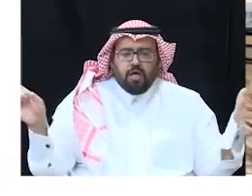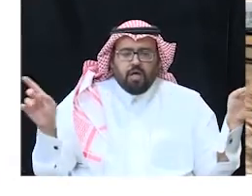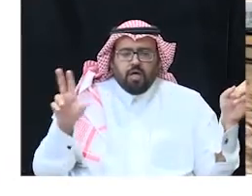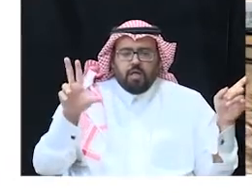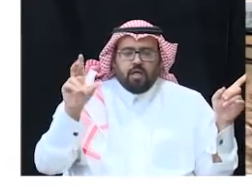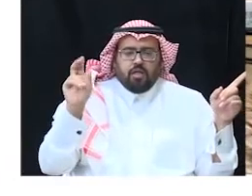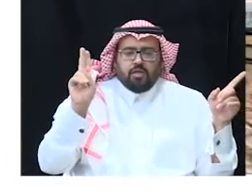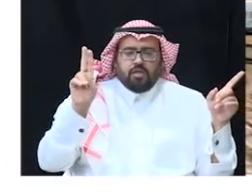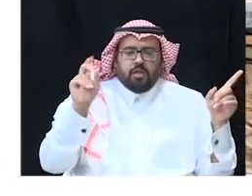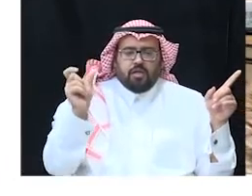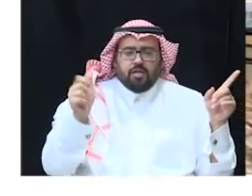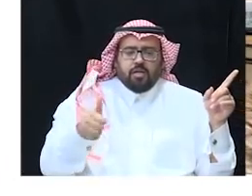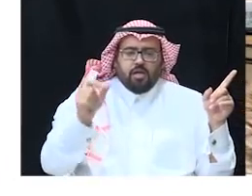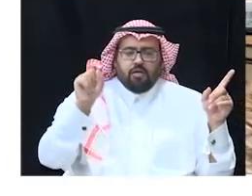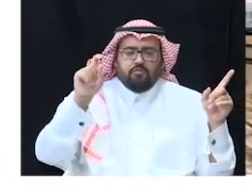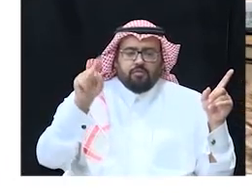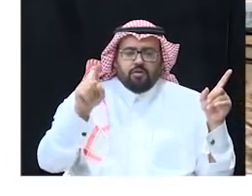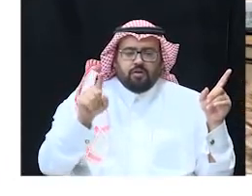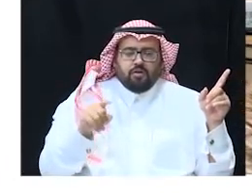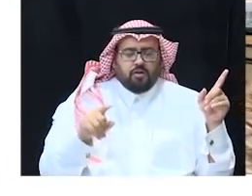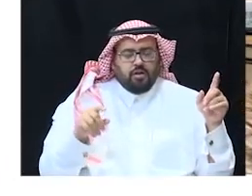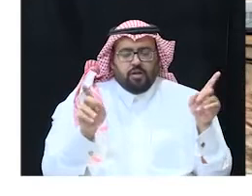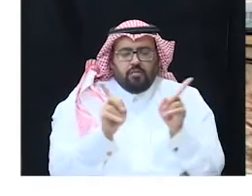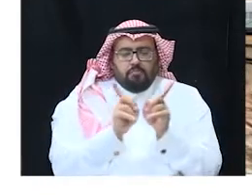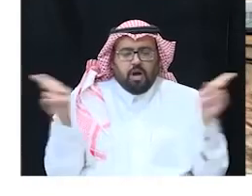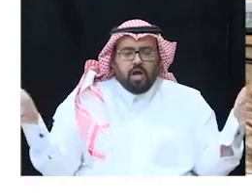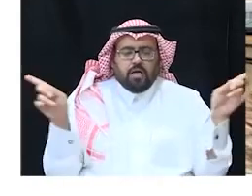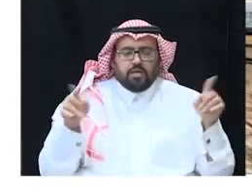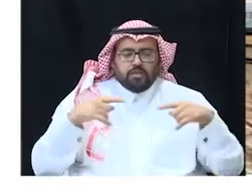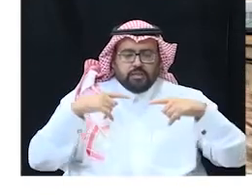التنافر تباعد الأجسام بعضها عن بعض،